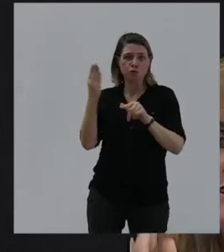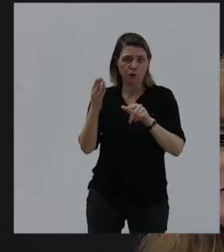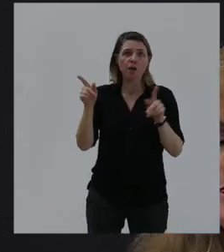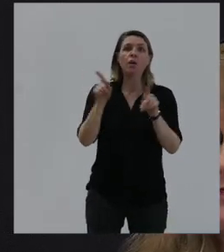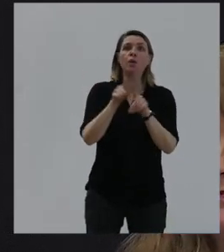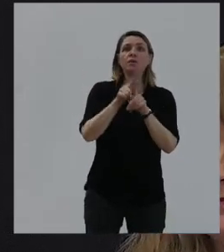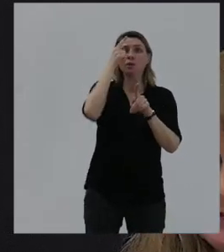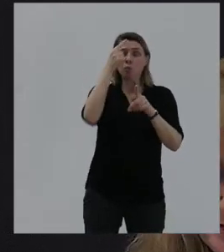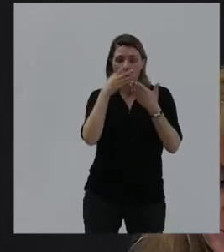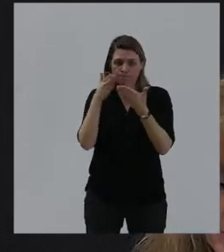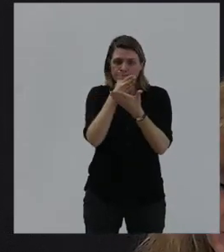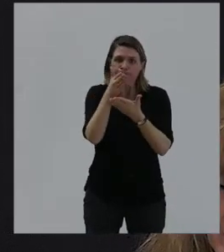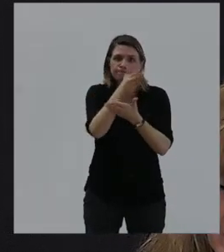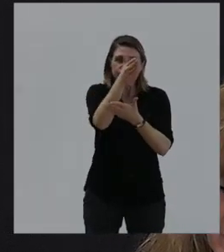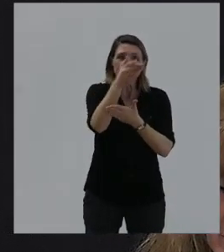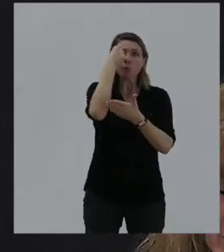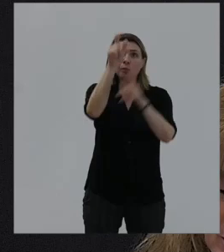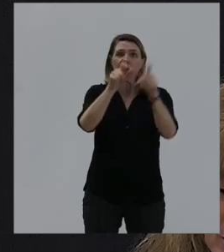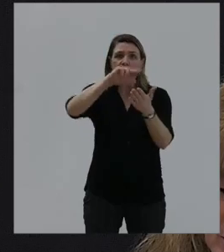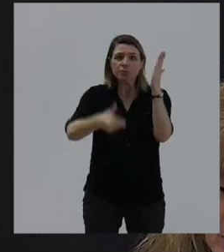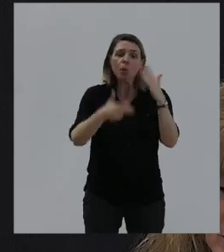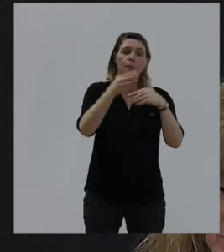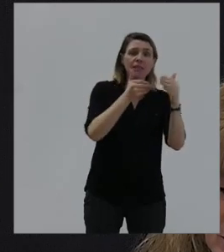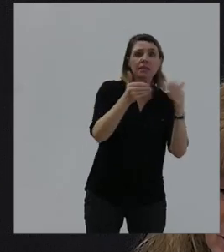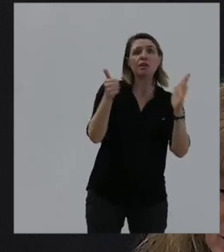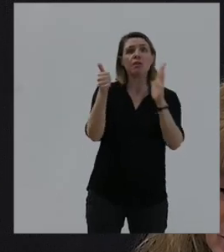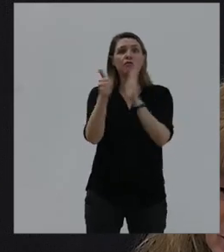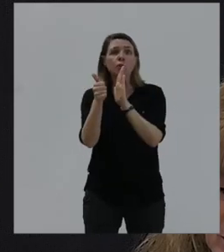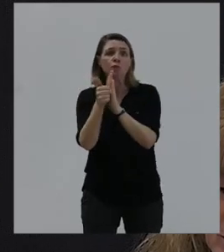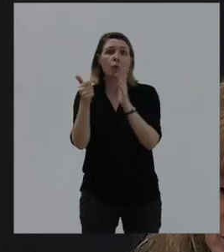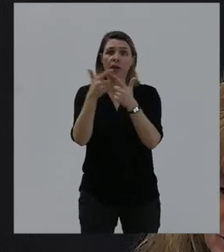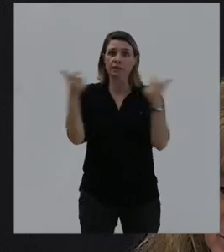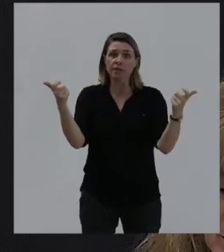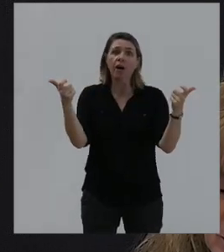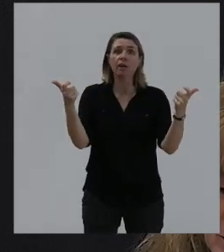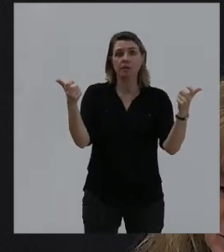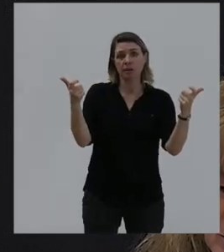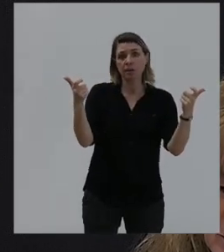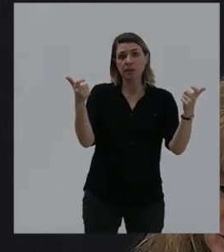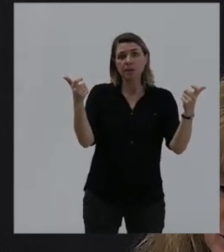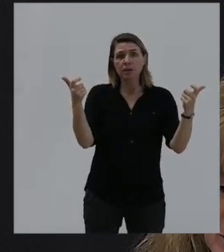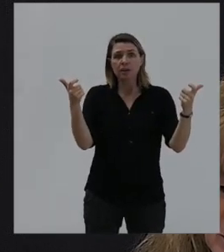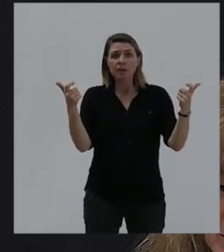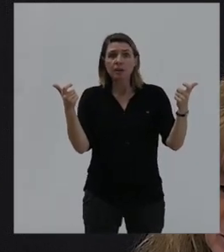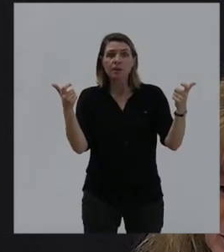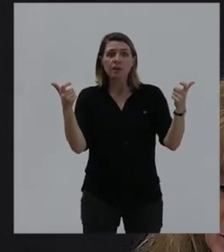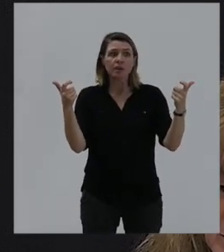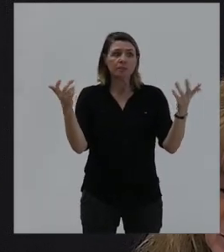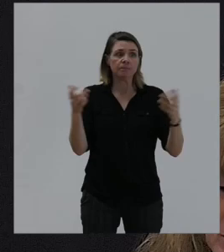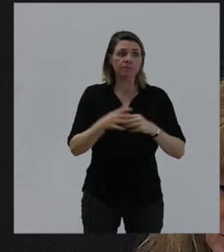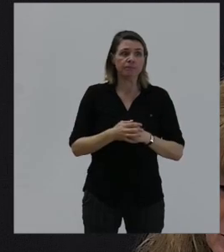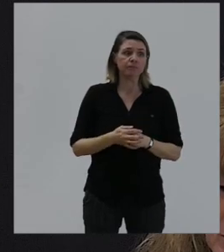préalable à un schéma directeur de l'emploi contractuel. Quels métiers, quelles fonctions ne peuvent ou ne doivent ou ne peuvent pas, selon nous, être assurés par de l'emploi